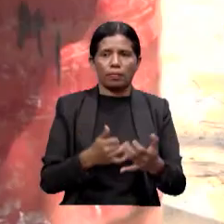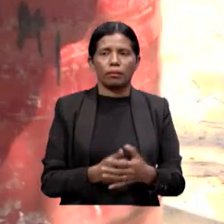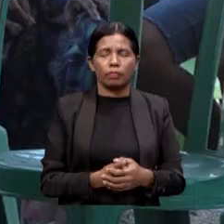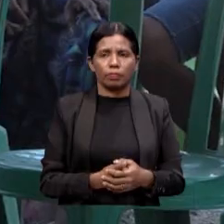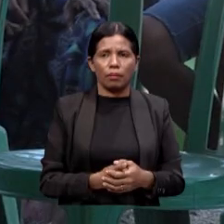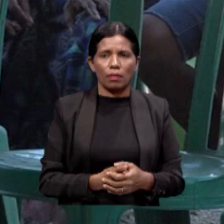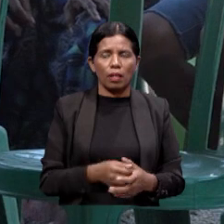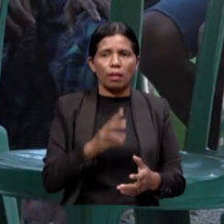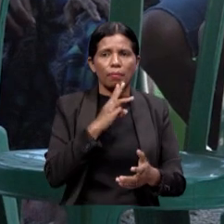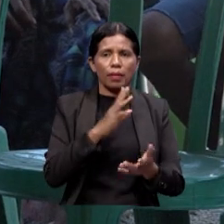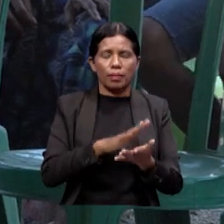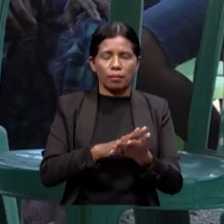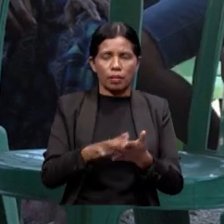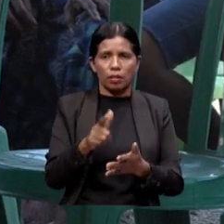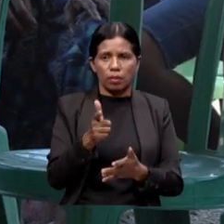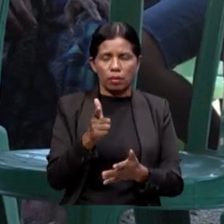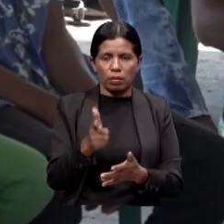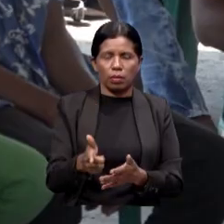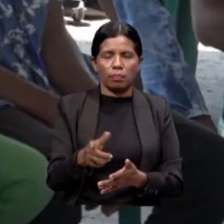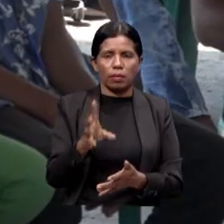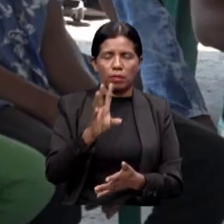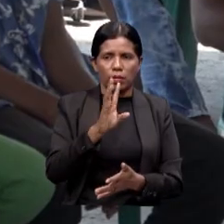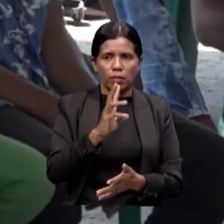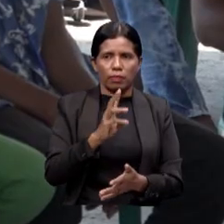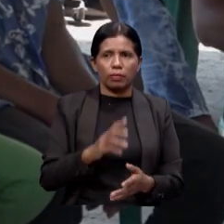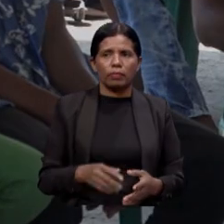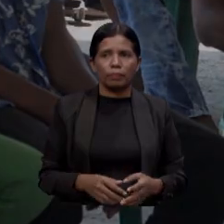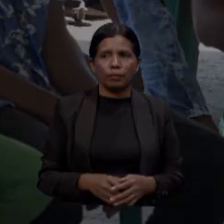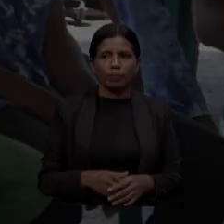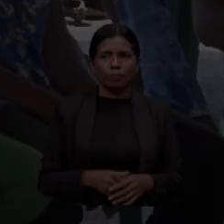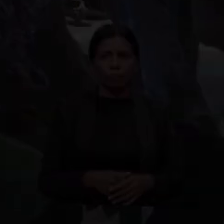ka BMOS rua nulo resin neng. Equipa cobertura GMN.